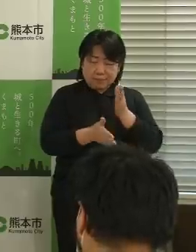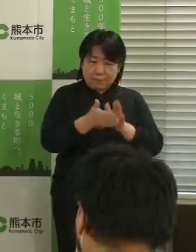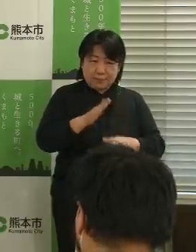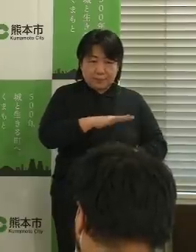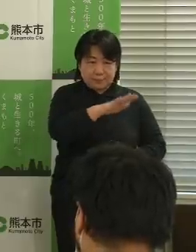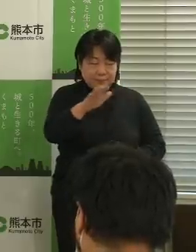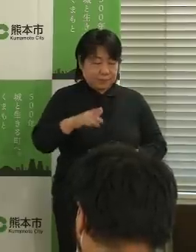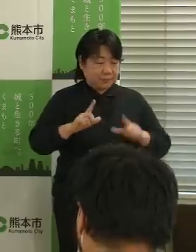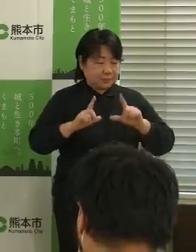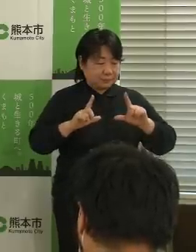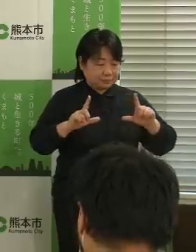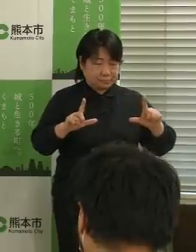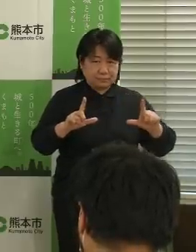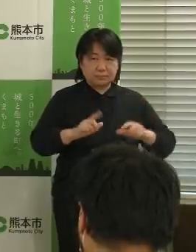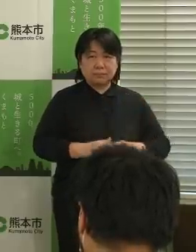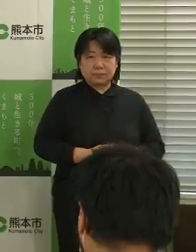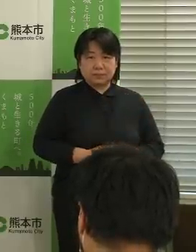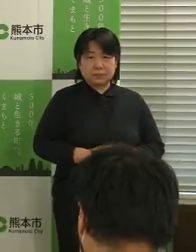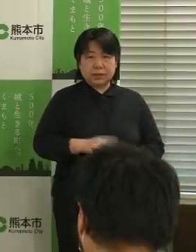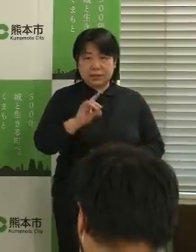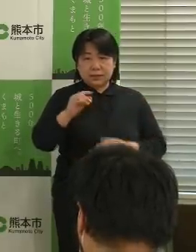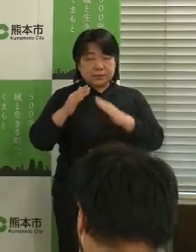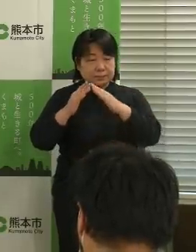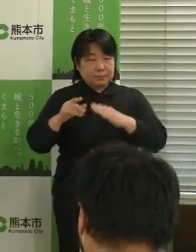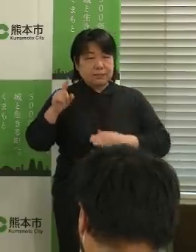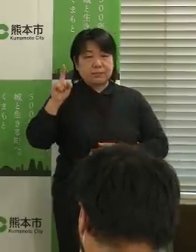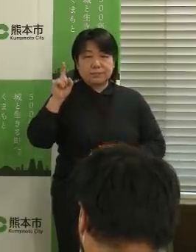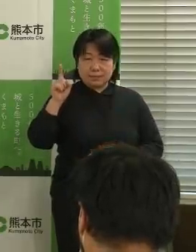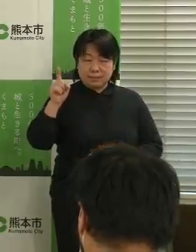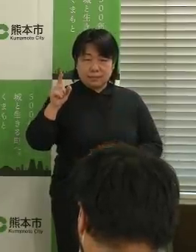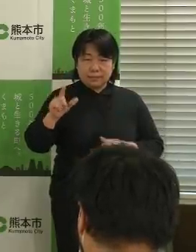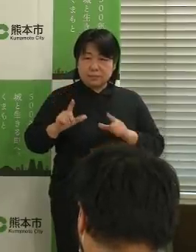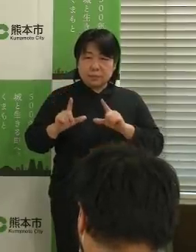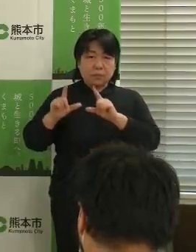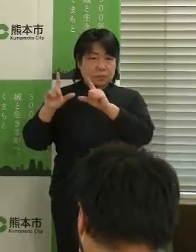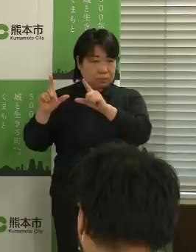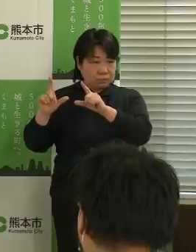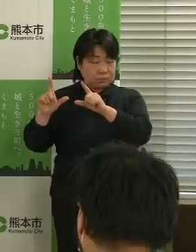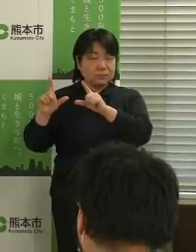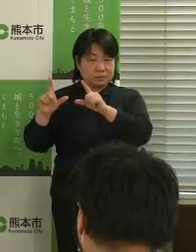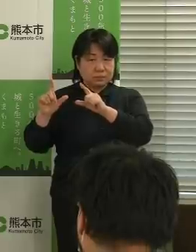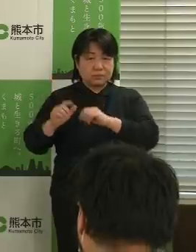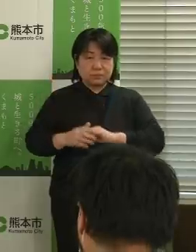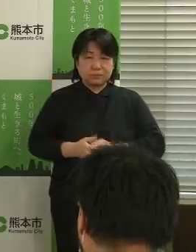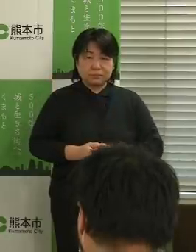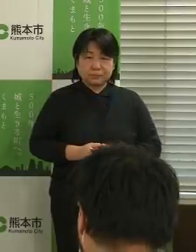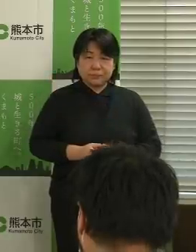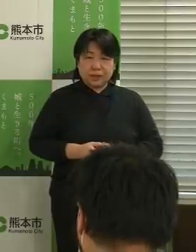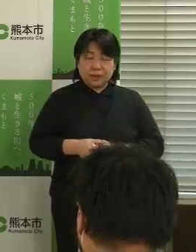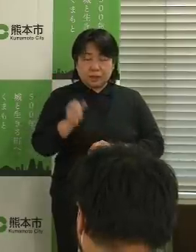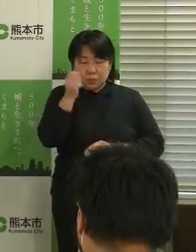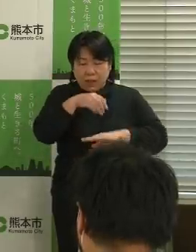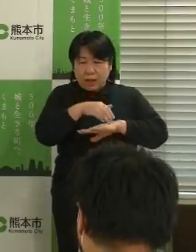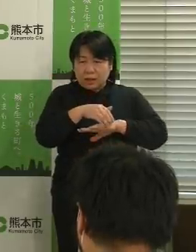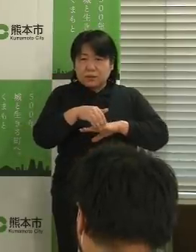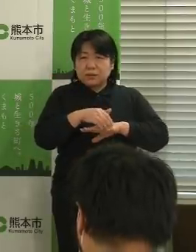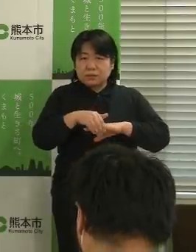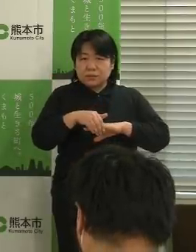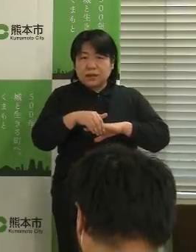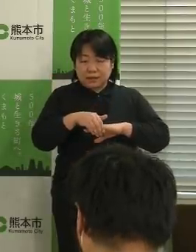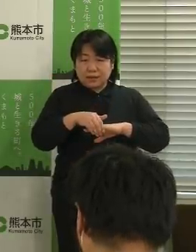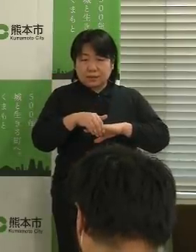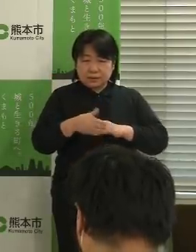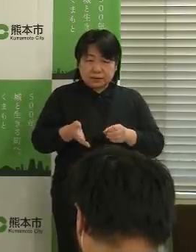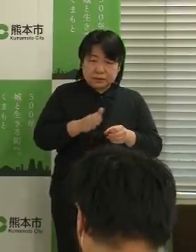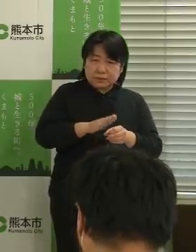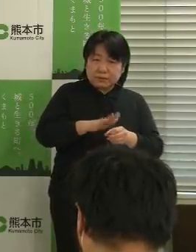て皆さんにお示しをしたいと思います。また議会の方にもですね、ご報告をして、これは予算措置が必要なことになってき